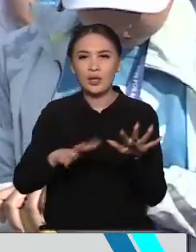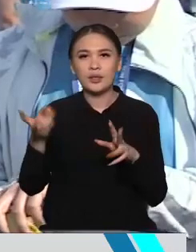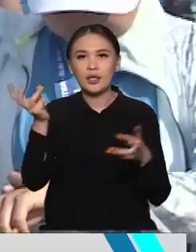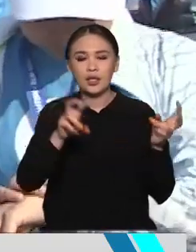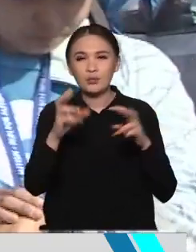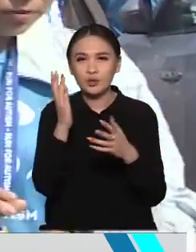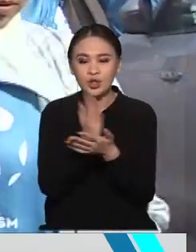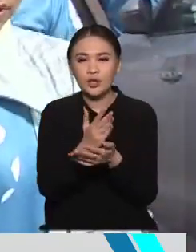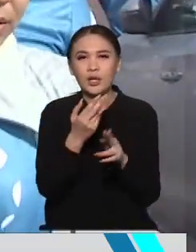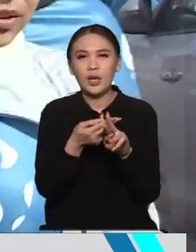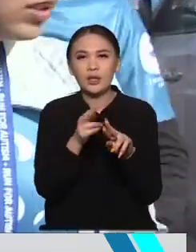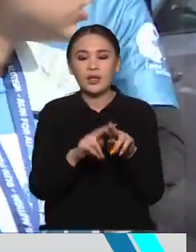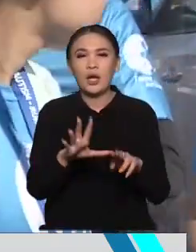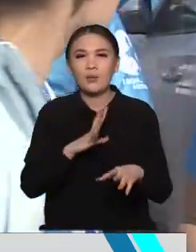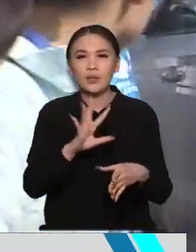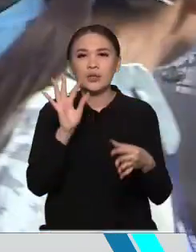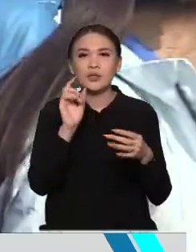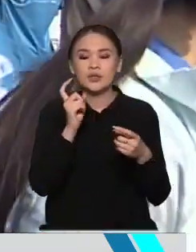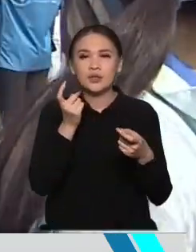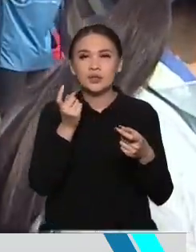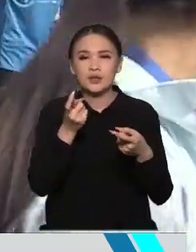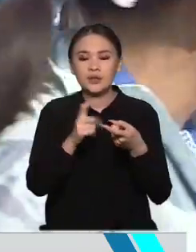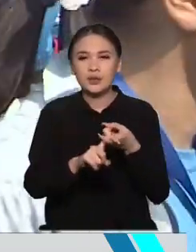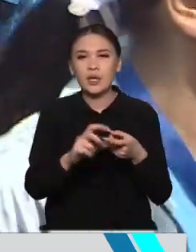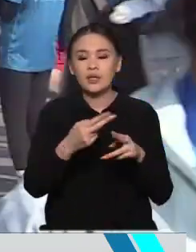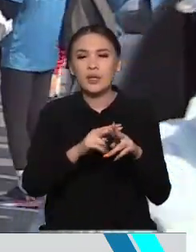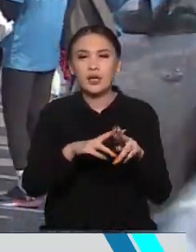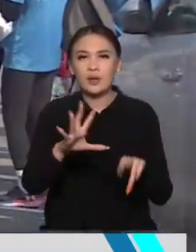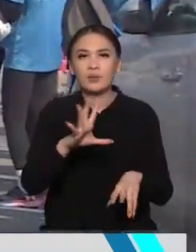солардың барлығы өз үлесін қосып, осы қайырымдылық іс-шараға